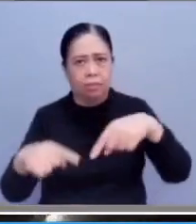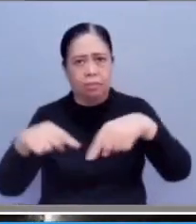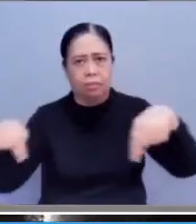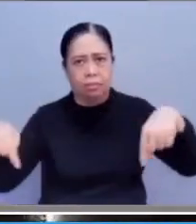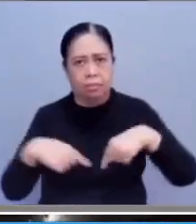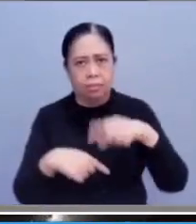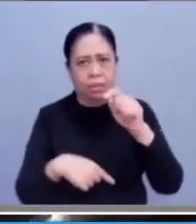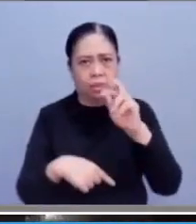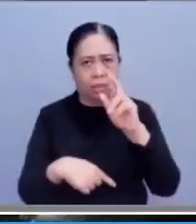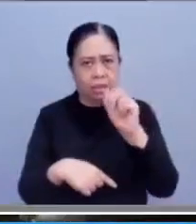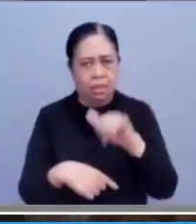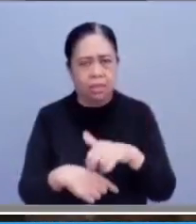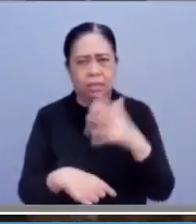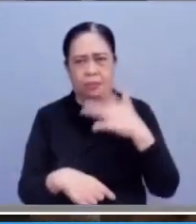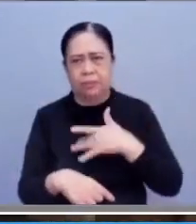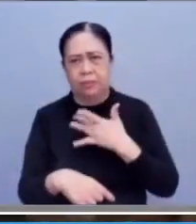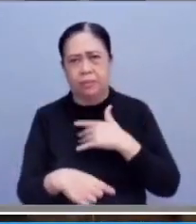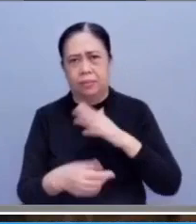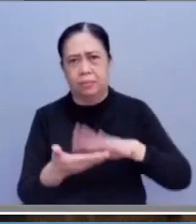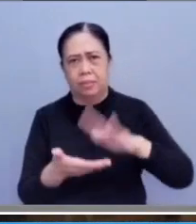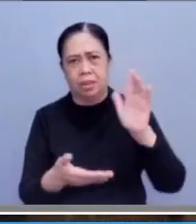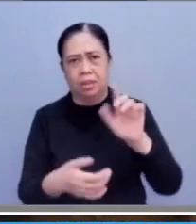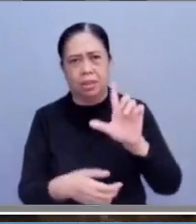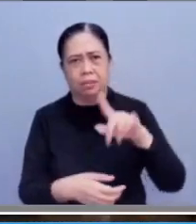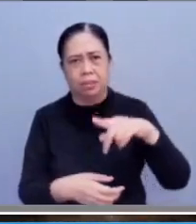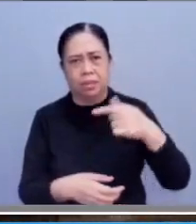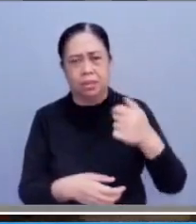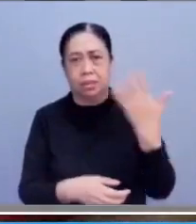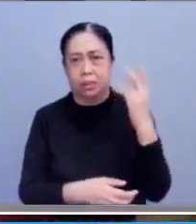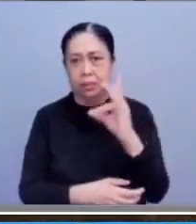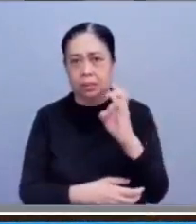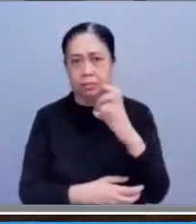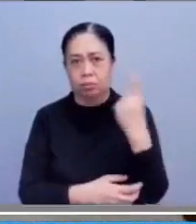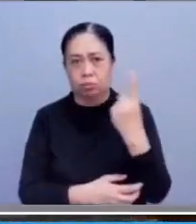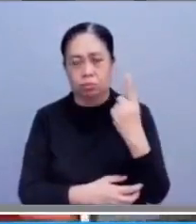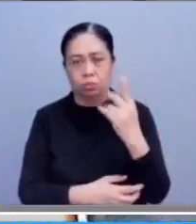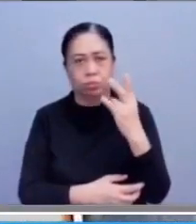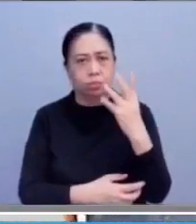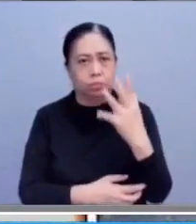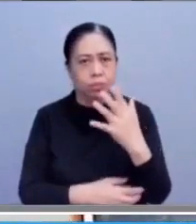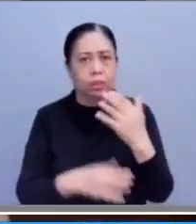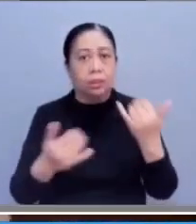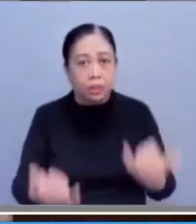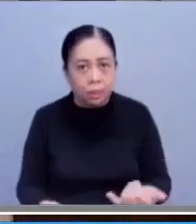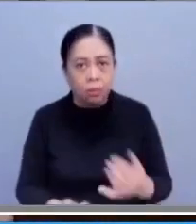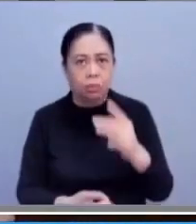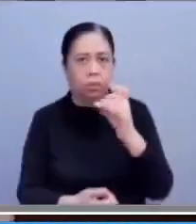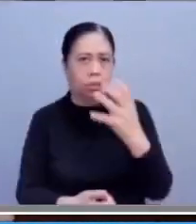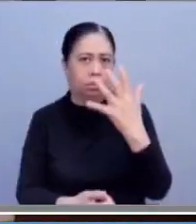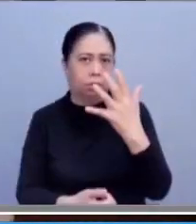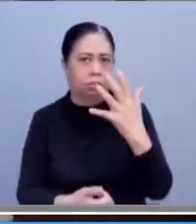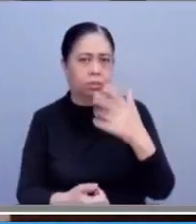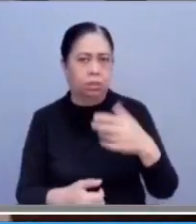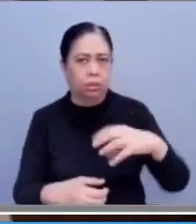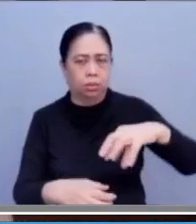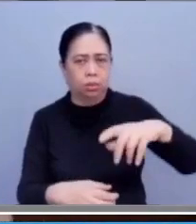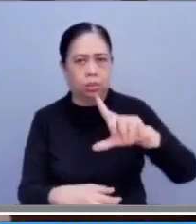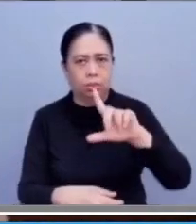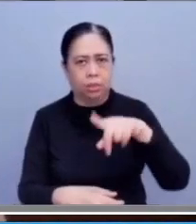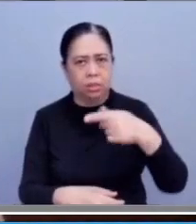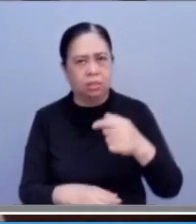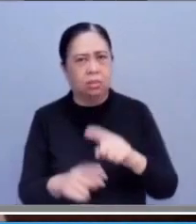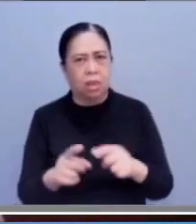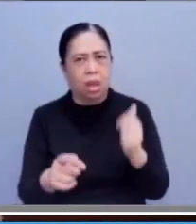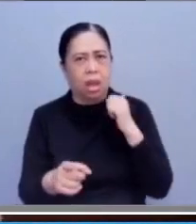ang taas ng LPG na dati niya lang nabibili ng Php750 php850 na ngayon pero ayaw niya raw iparamdam